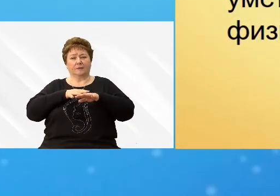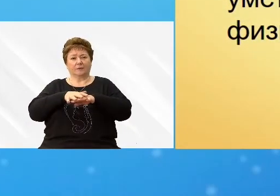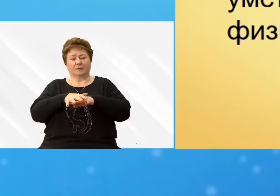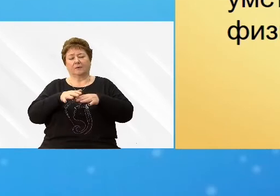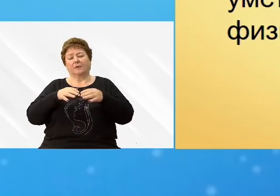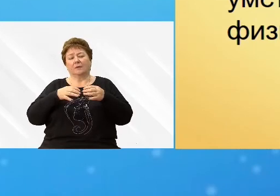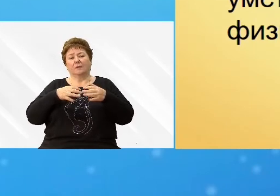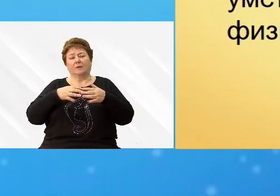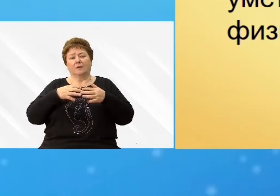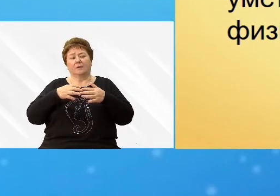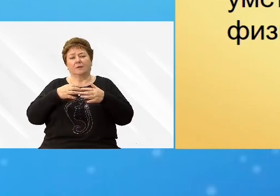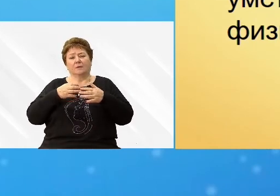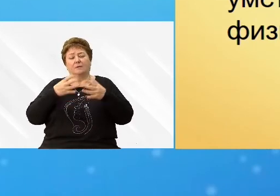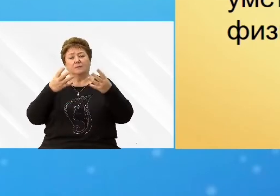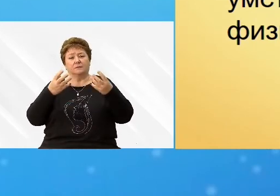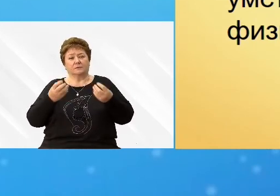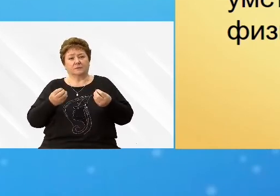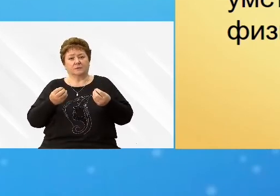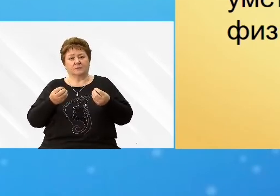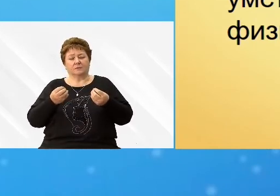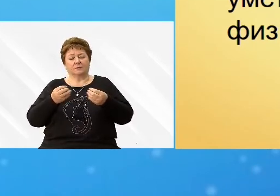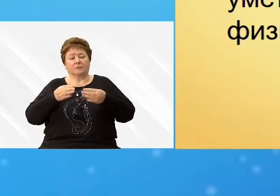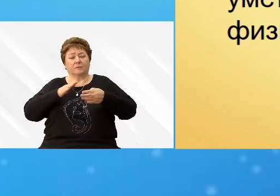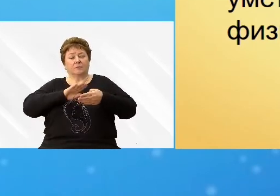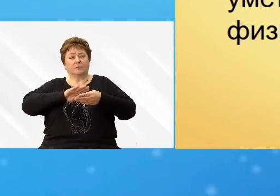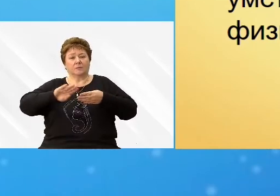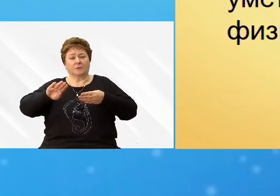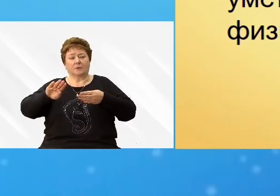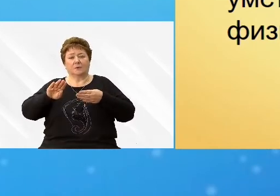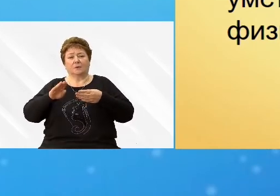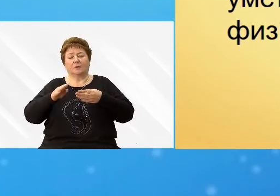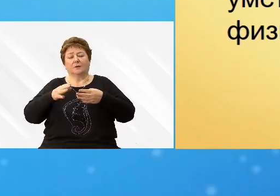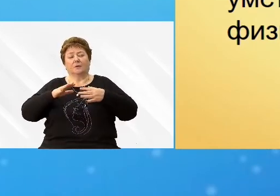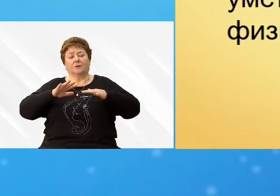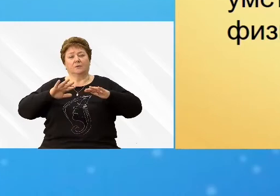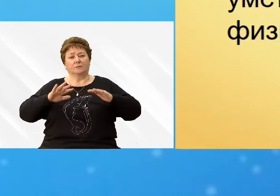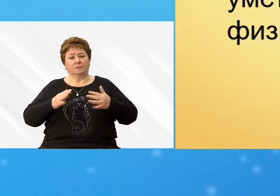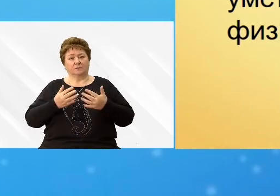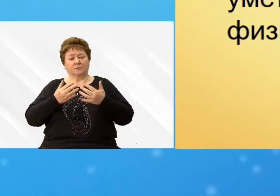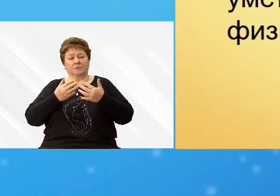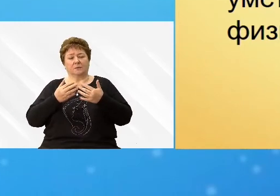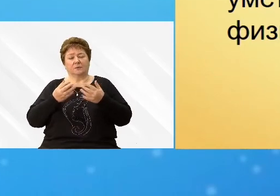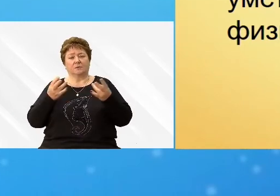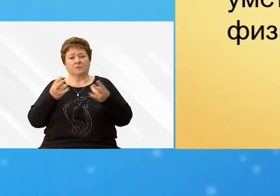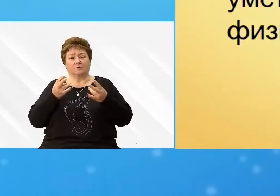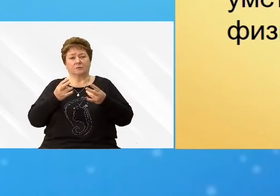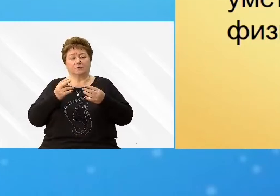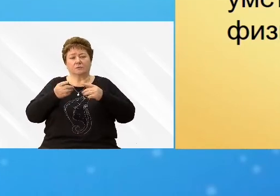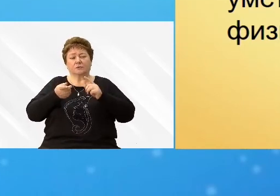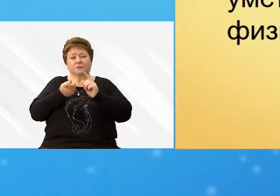оптимальный режим дня предотвращающий утомления нервной системы должен предусматривать